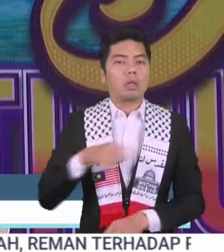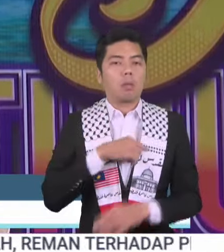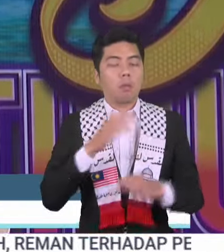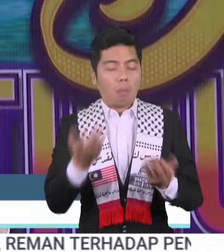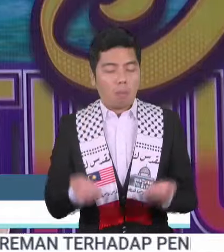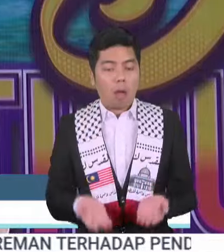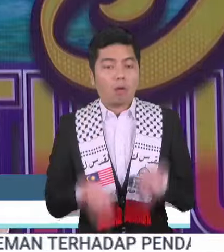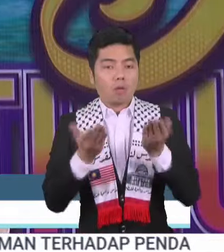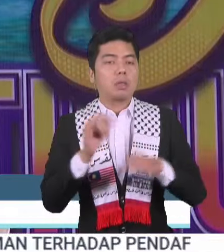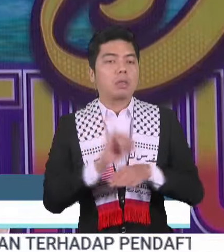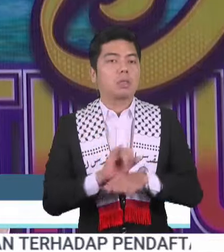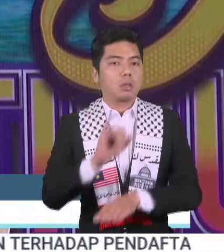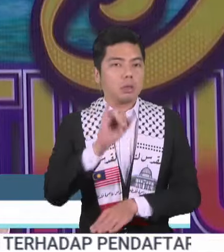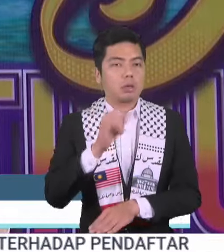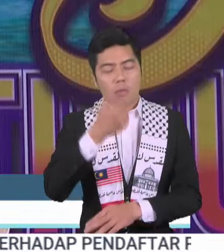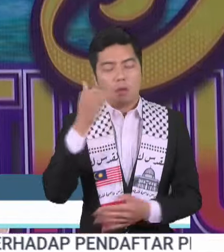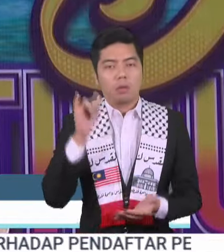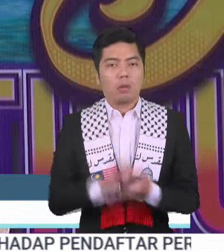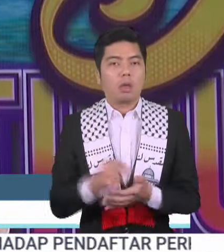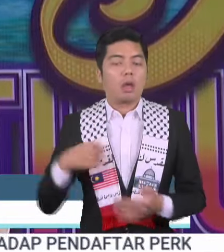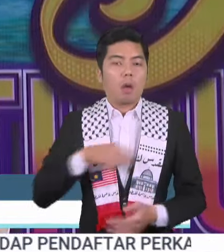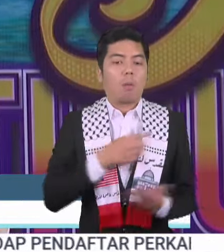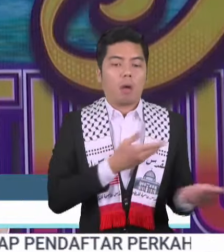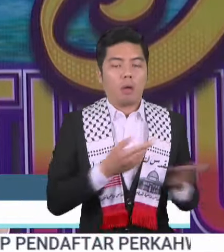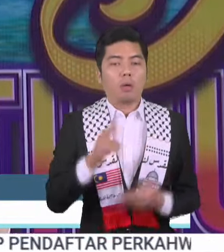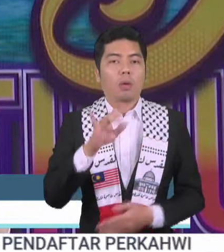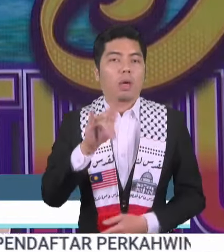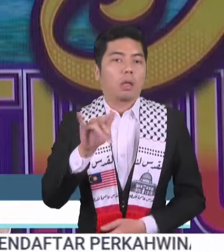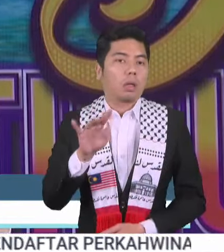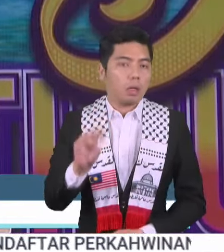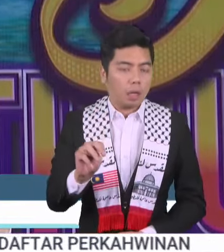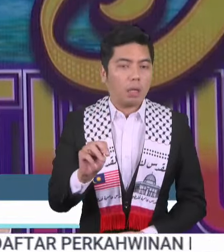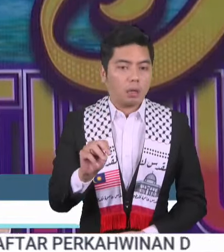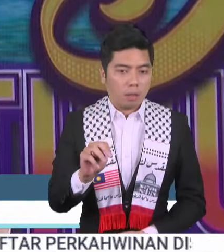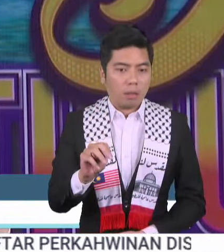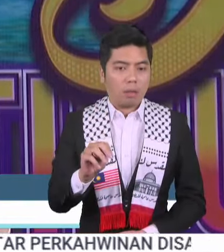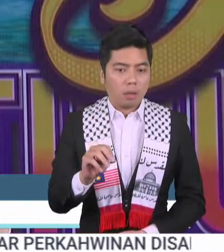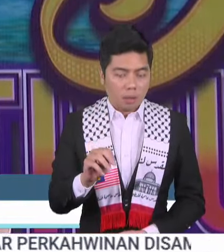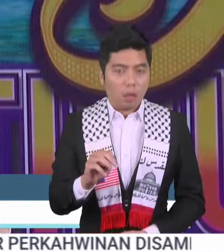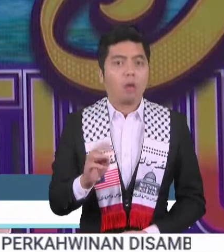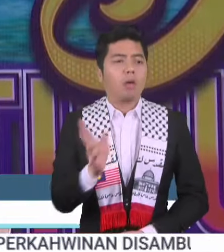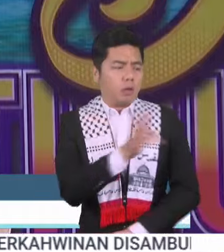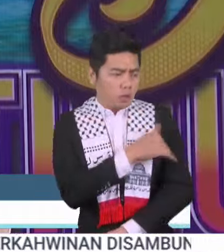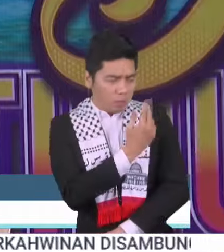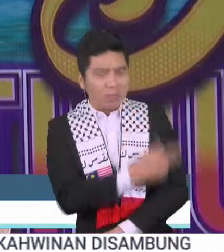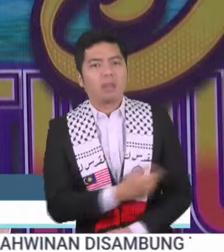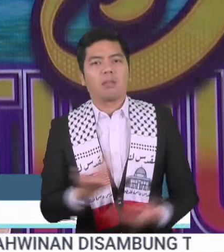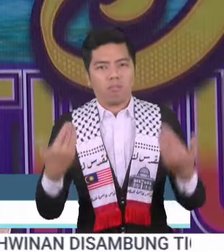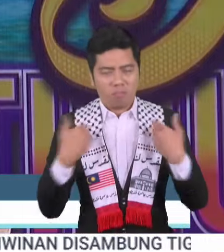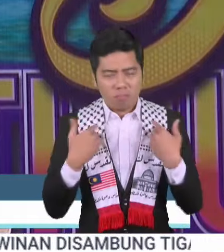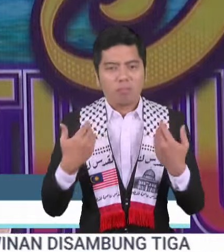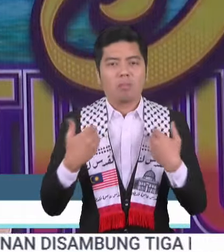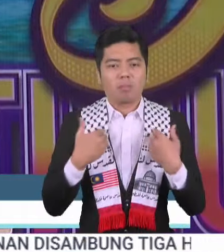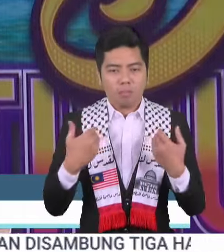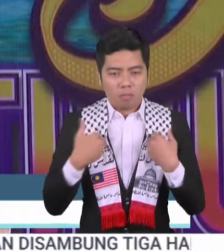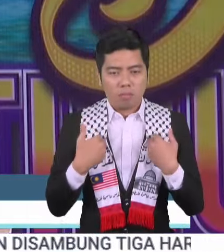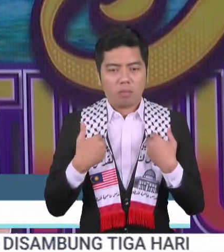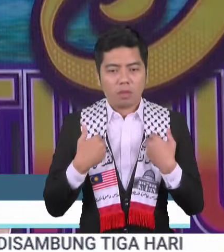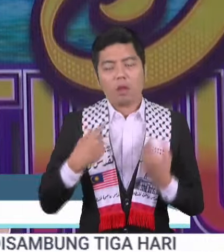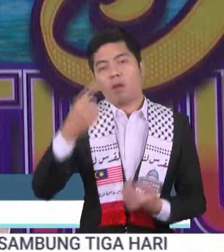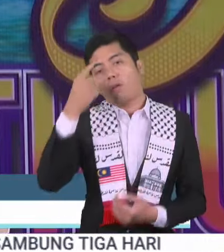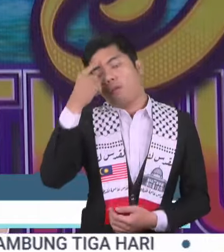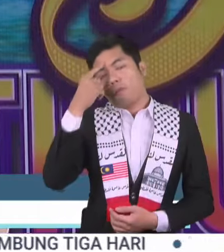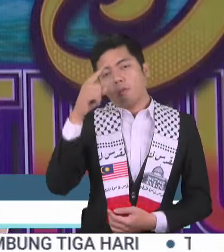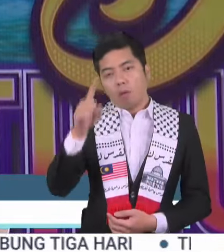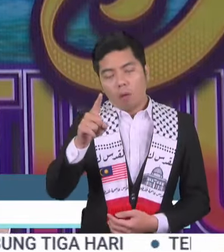institusi. Itu sebabnya saya bawa UiTM ke Rempau. Rempau semua ada point. Hospital di Rempau, ya, supaya